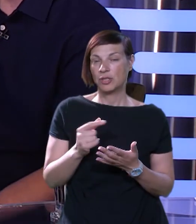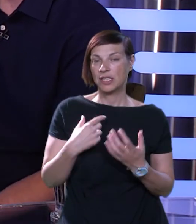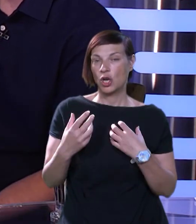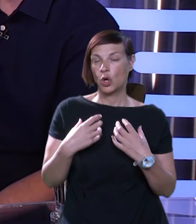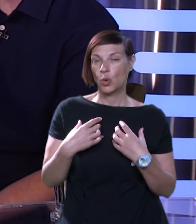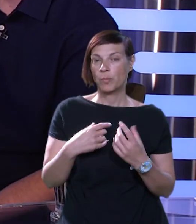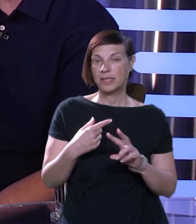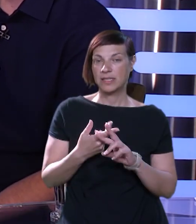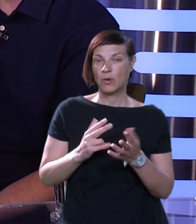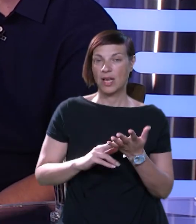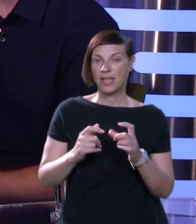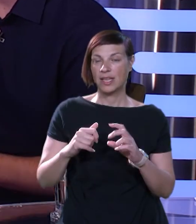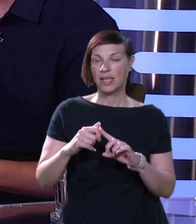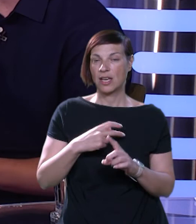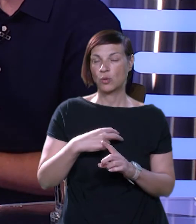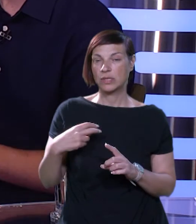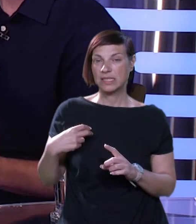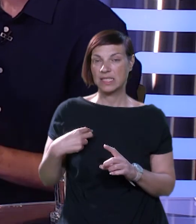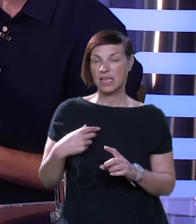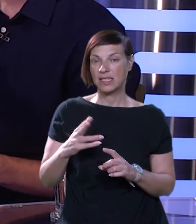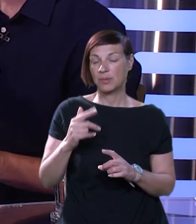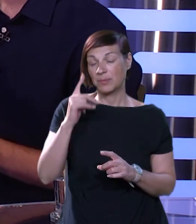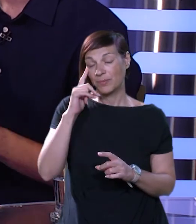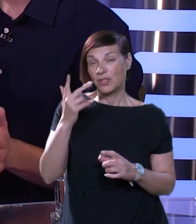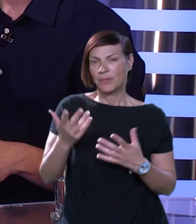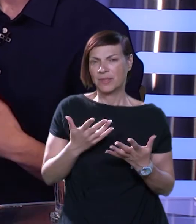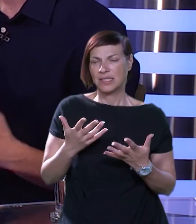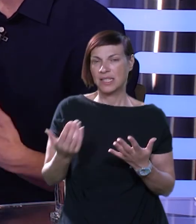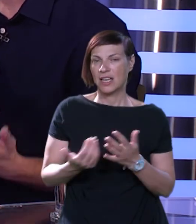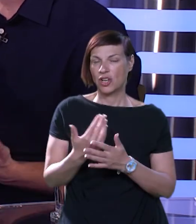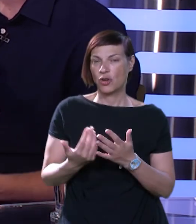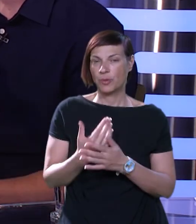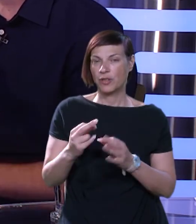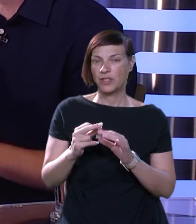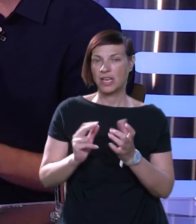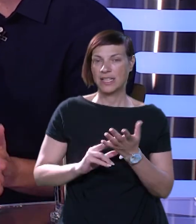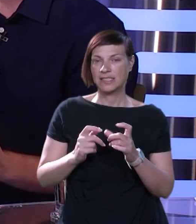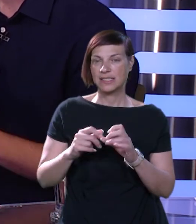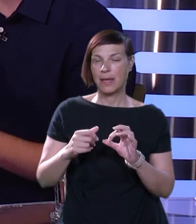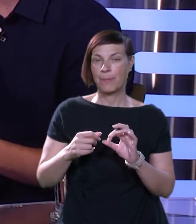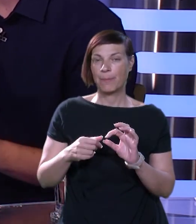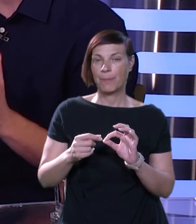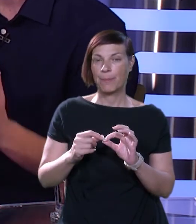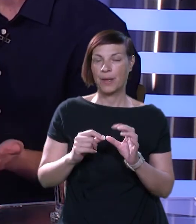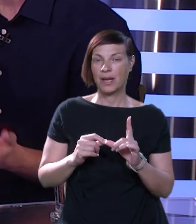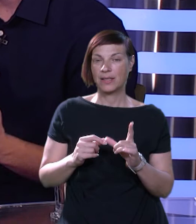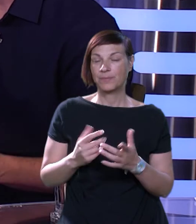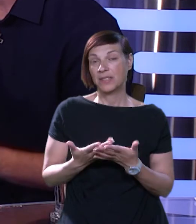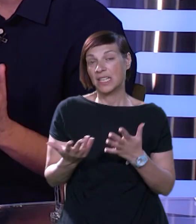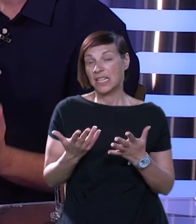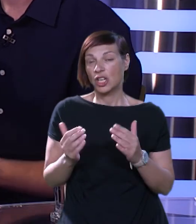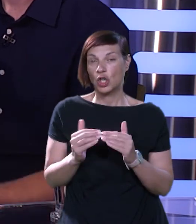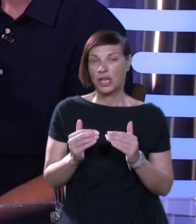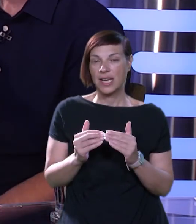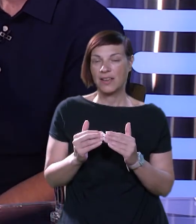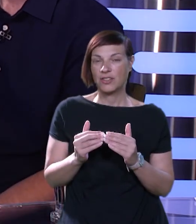koji su u HNK u Zagrebu, ali nekako i proteklih godina ima dojam da se nekako obnovio i ta ansambl i da je sad, pa nije